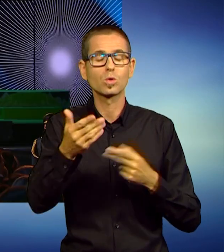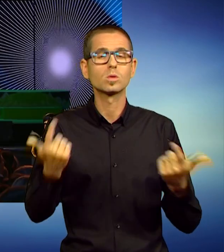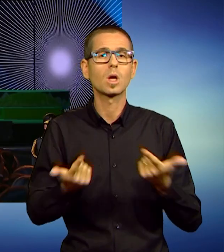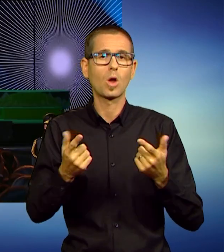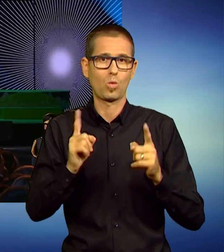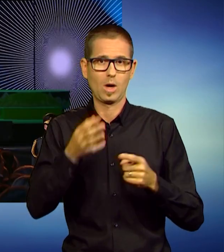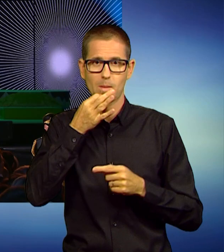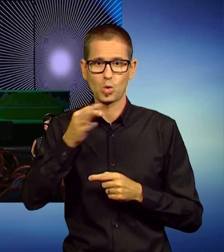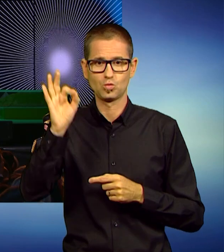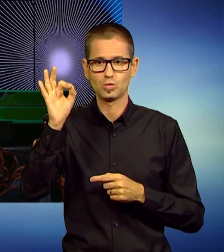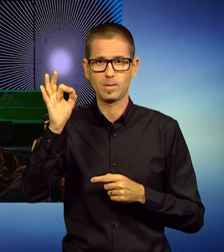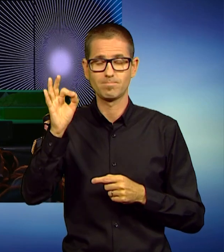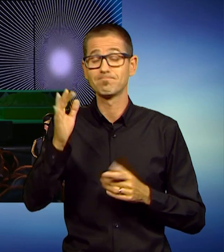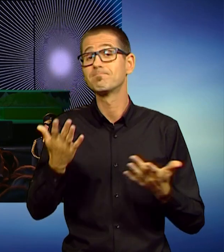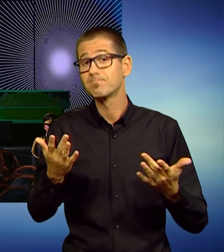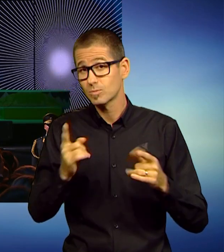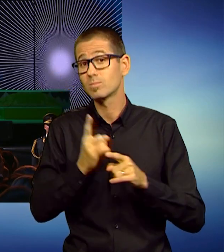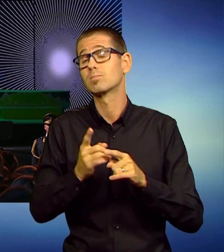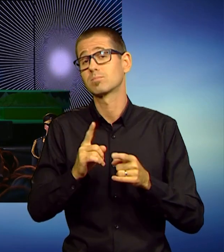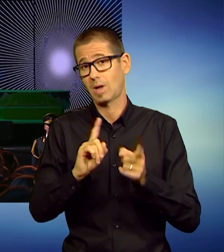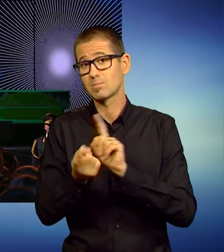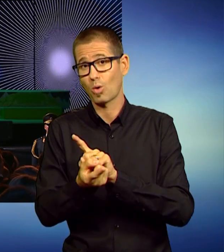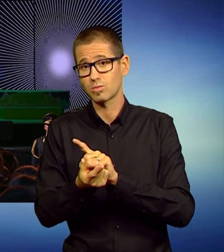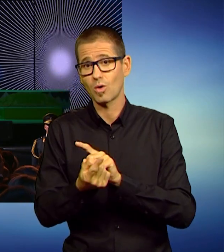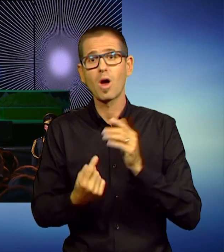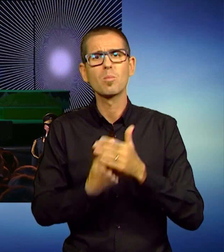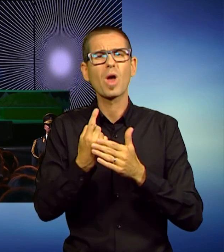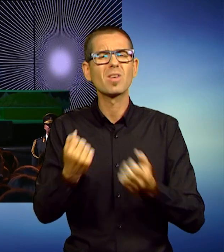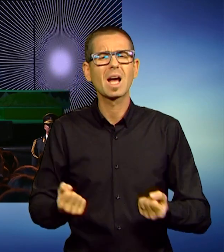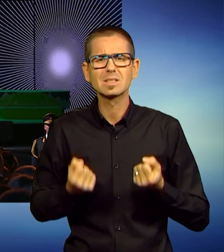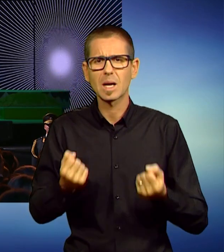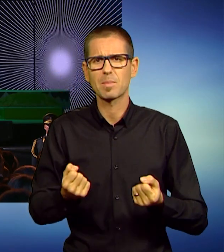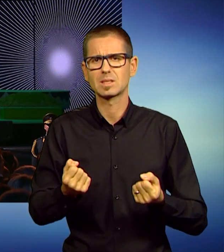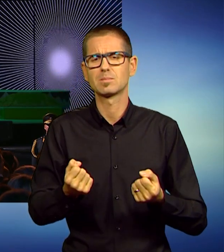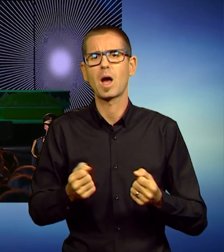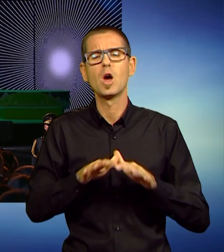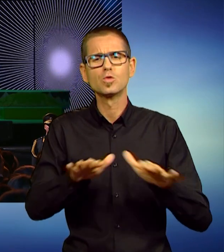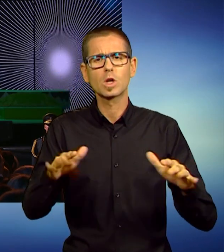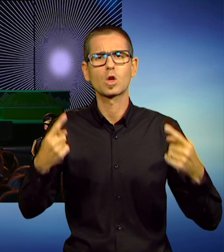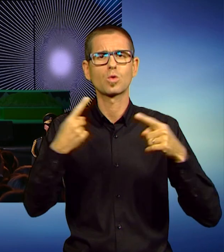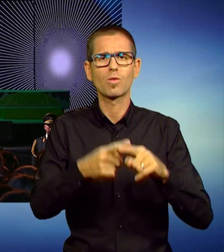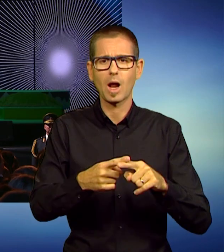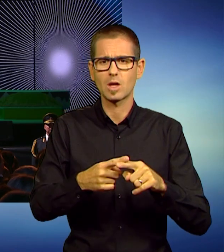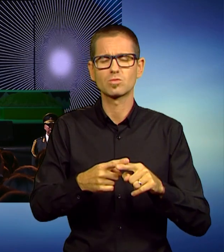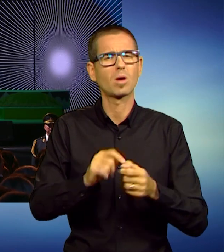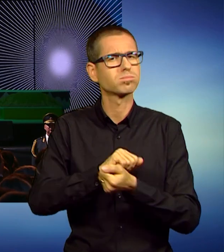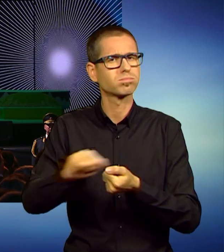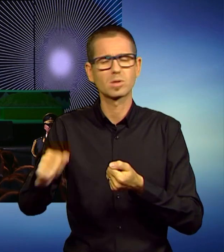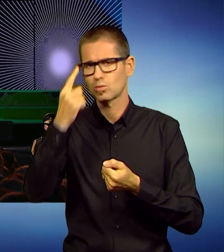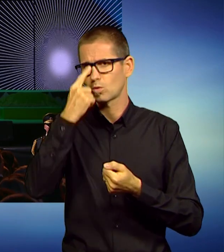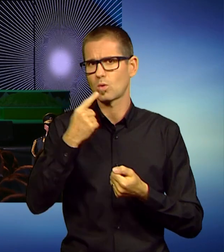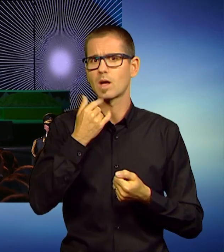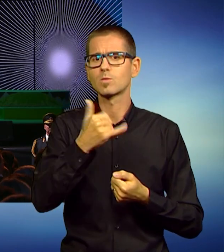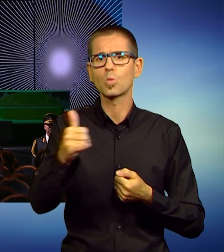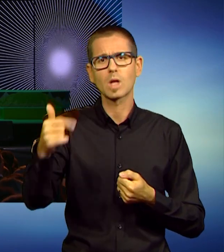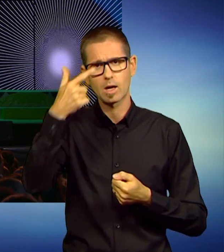lahko kaj bolje. Nasprotno. Pojavi ekstremizma in širjenje sovraštva teptajo dostojanstvo